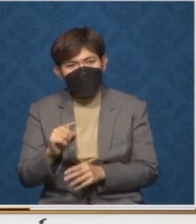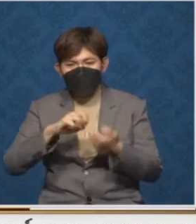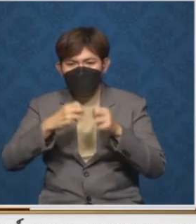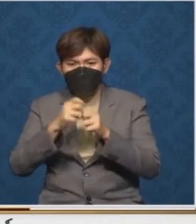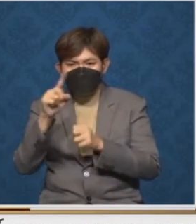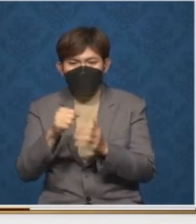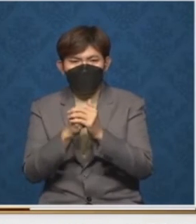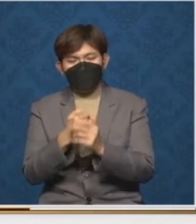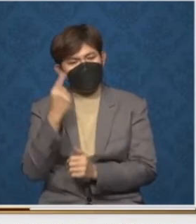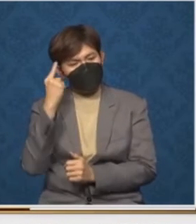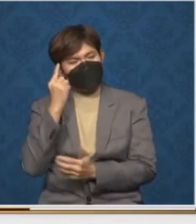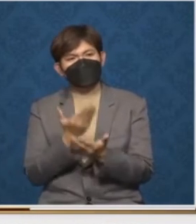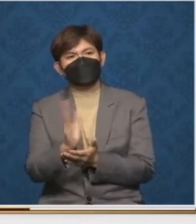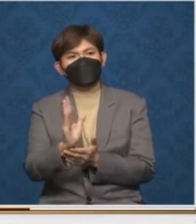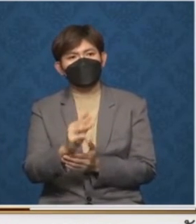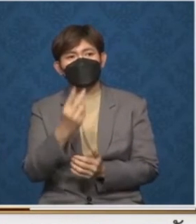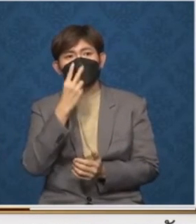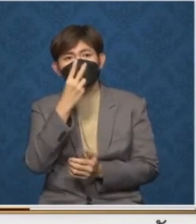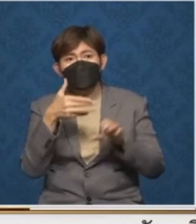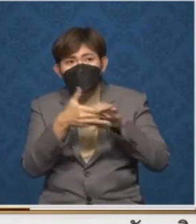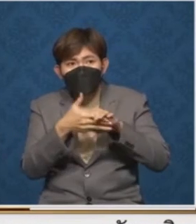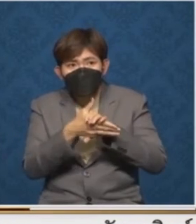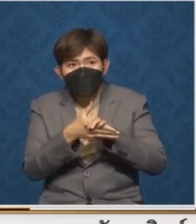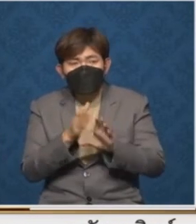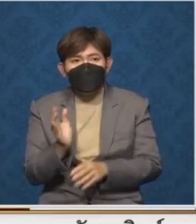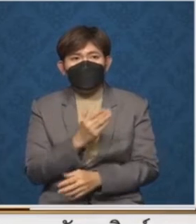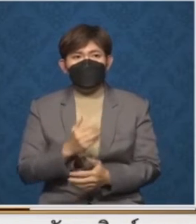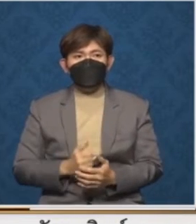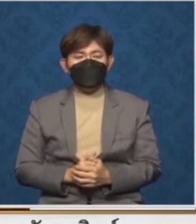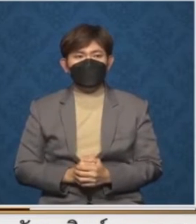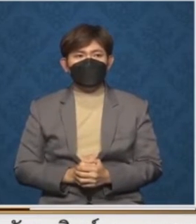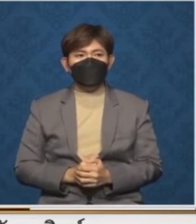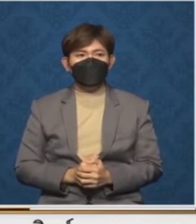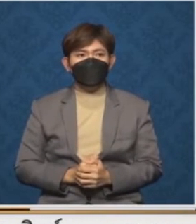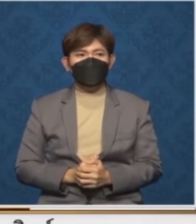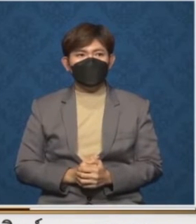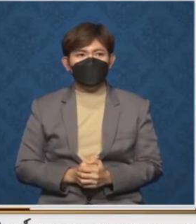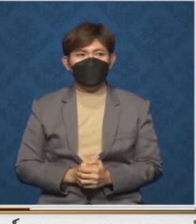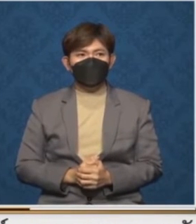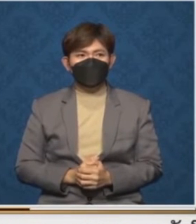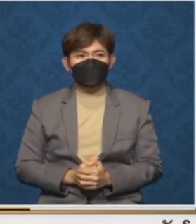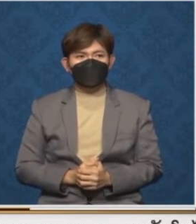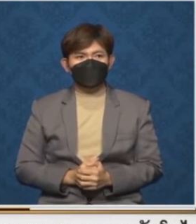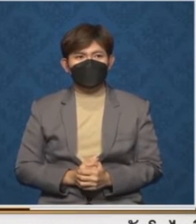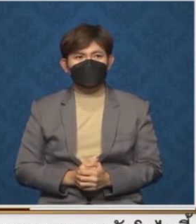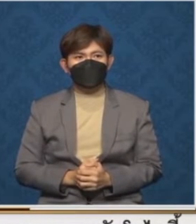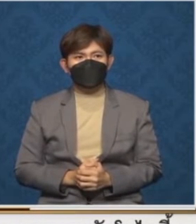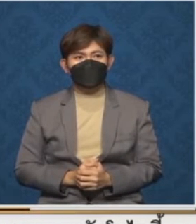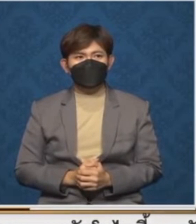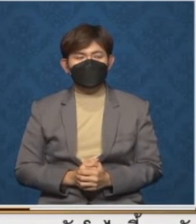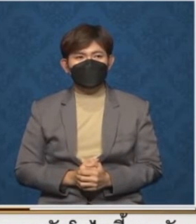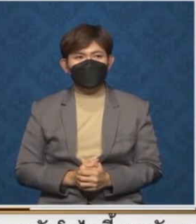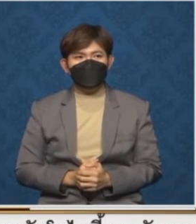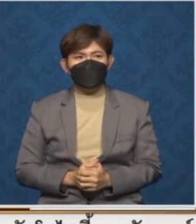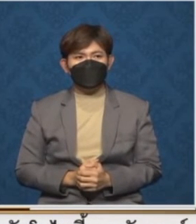คุณที่ทำให้เรื่องนี้ไม่จบลงไปไๆเงี่ยบผัยไปกสายลมเราจะตามเอาผลงานวิชาการมา look คนไยทั้ป